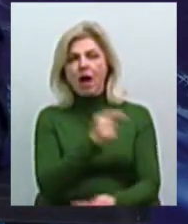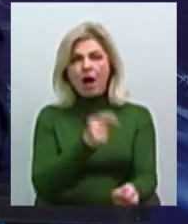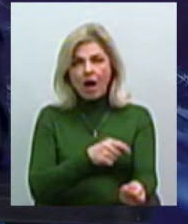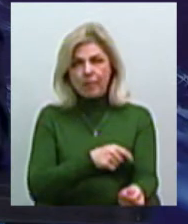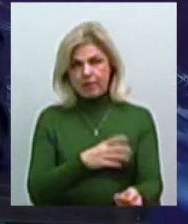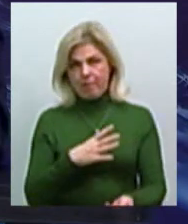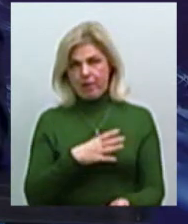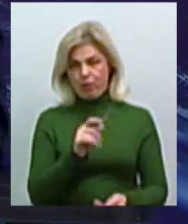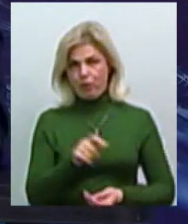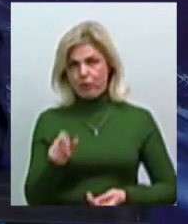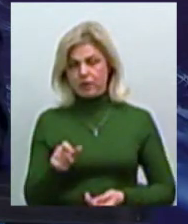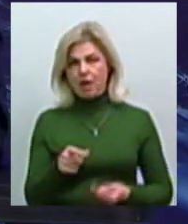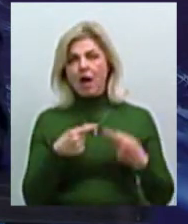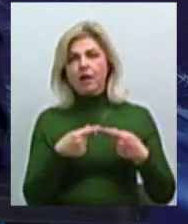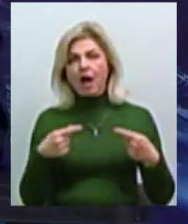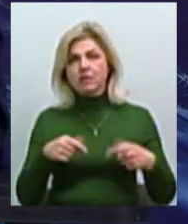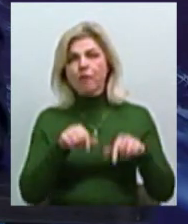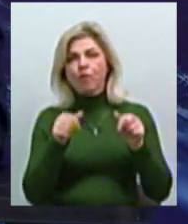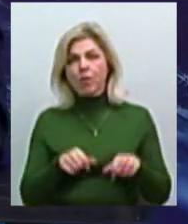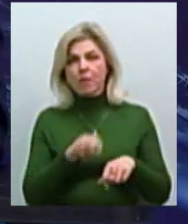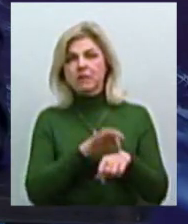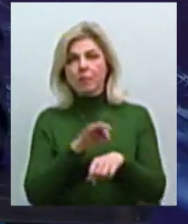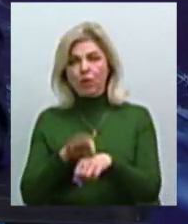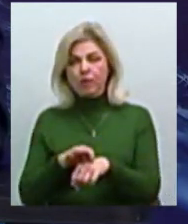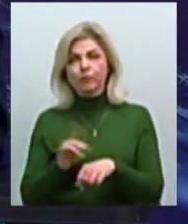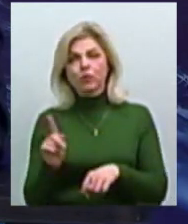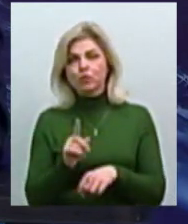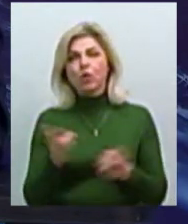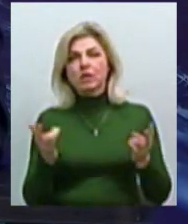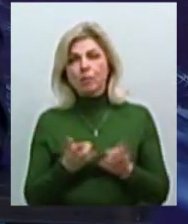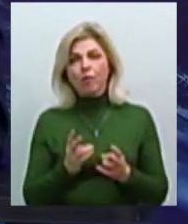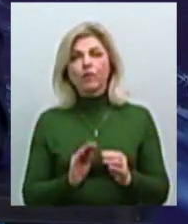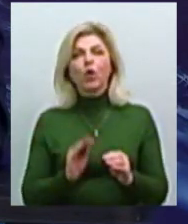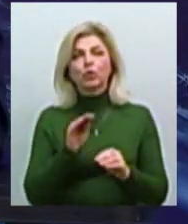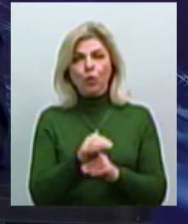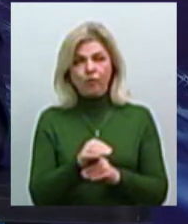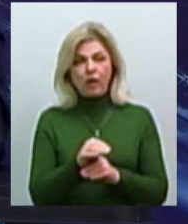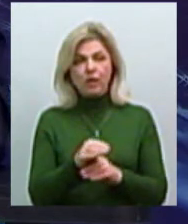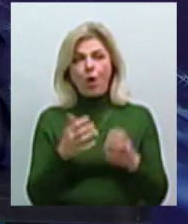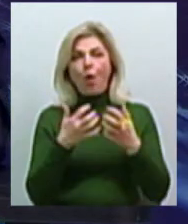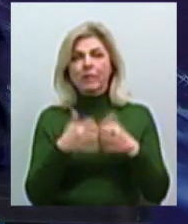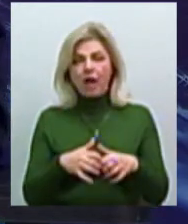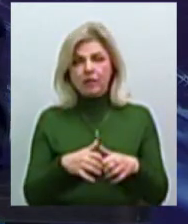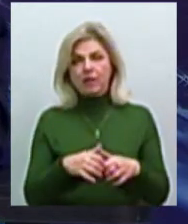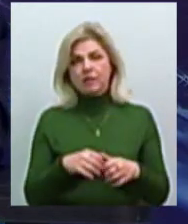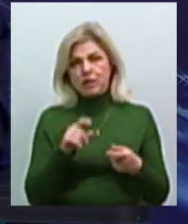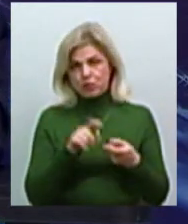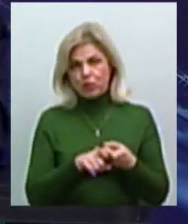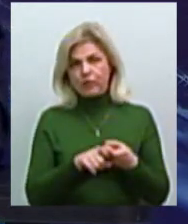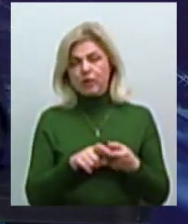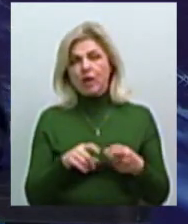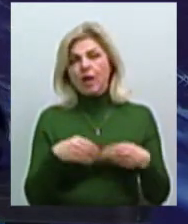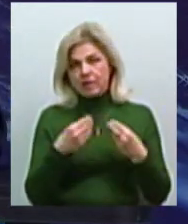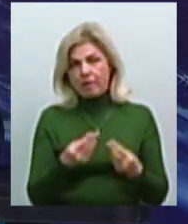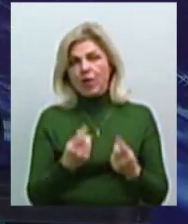Различні форми заболівання, які потребували додаткового виносу, додаткового обладнання, що створювало